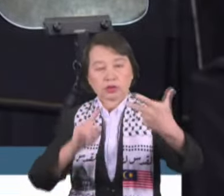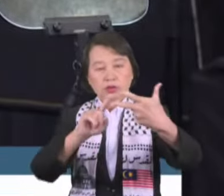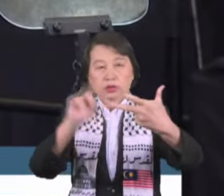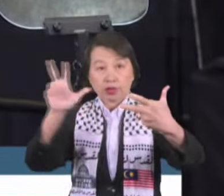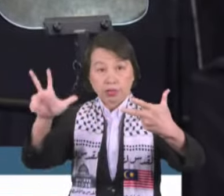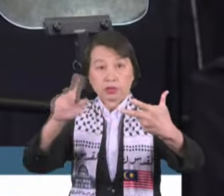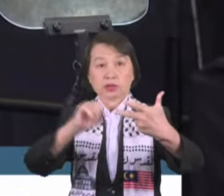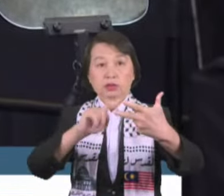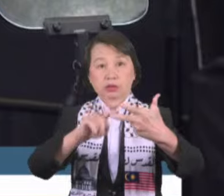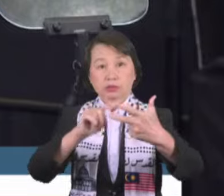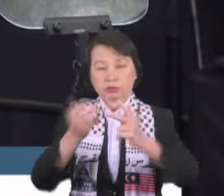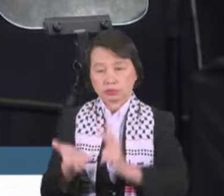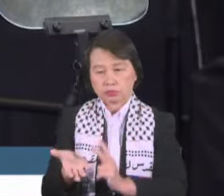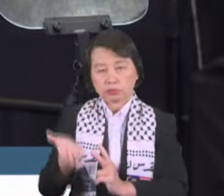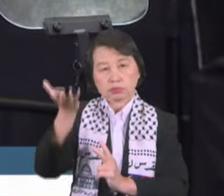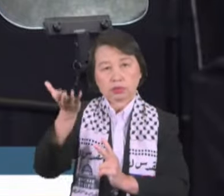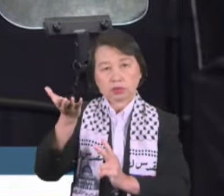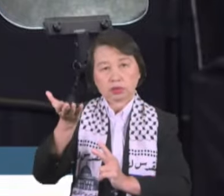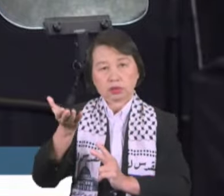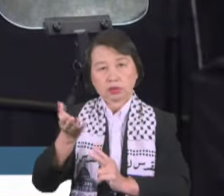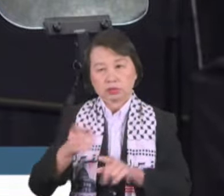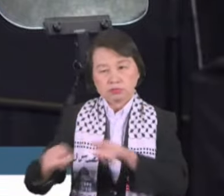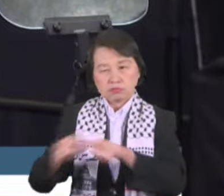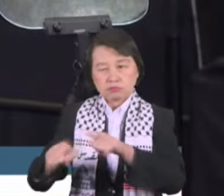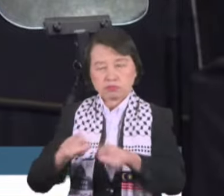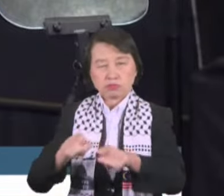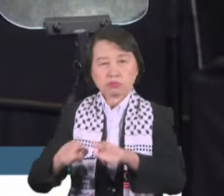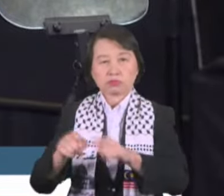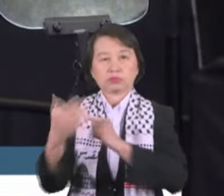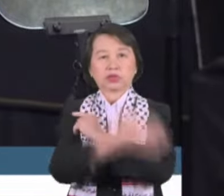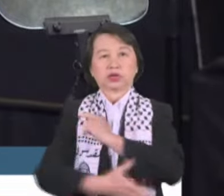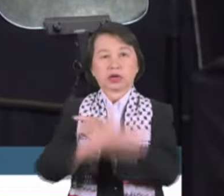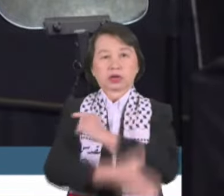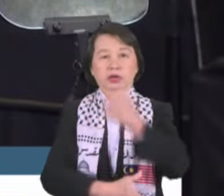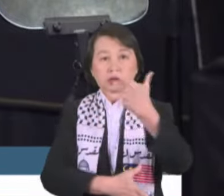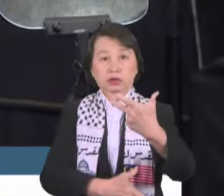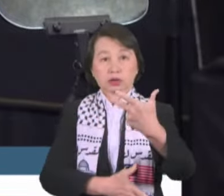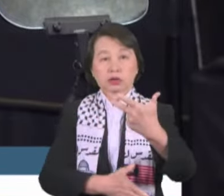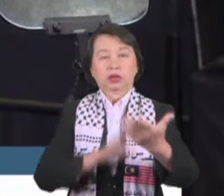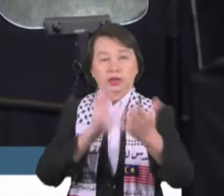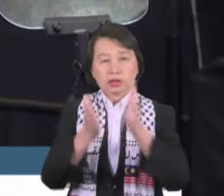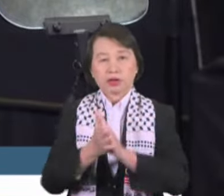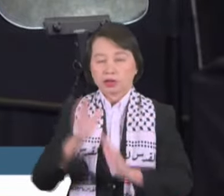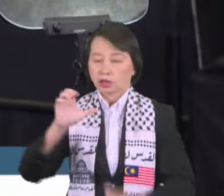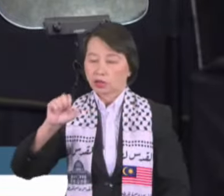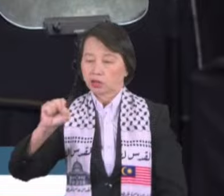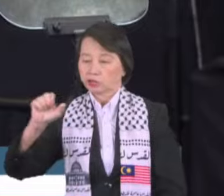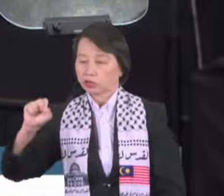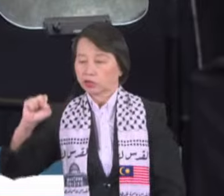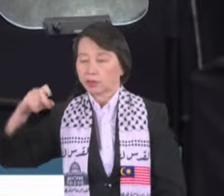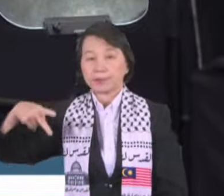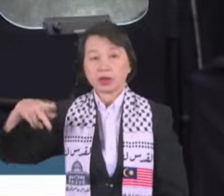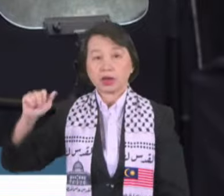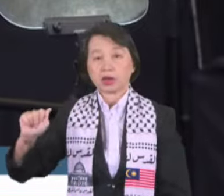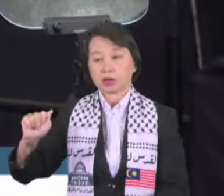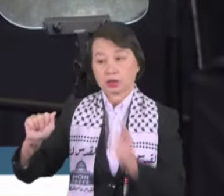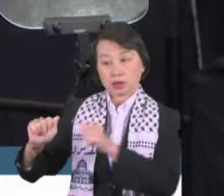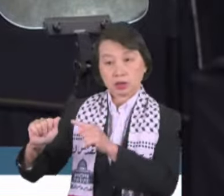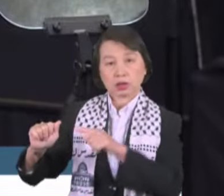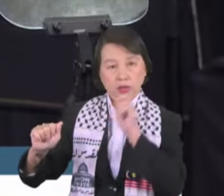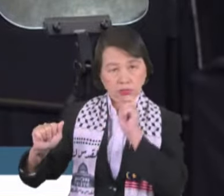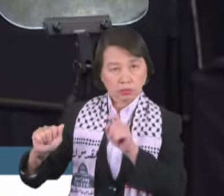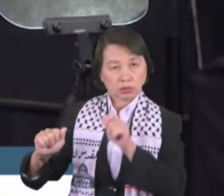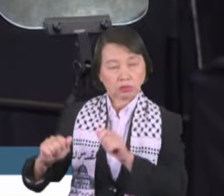ketiga, meningkatkan daya saing negara. Maka SSPA mesti